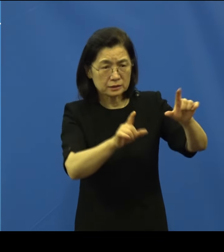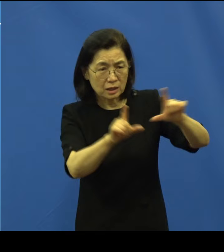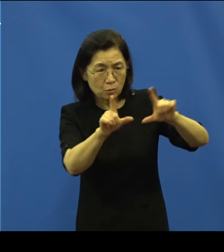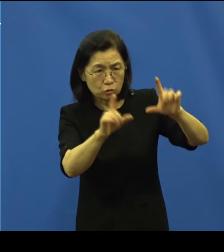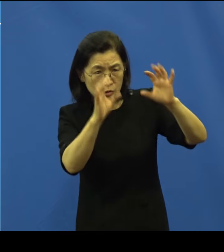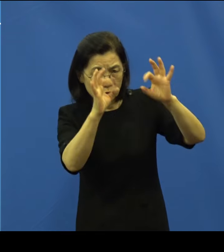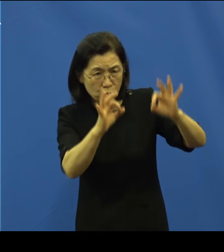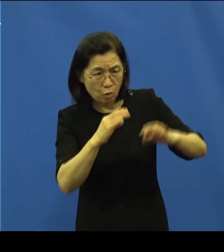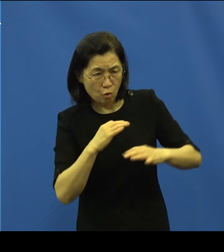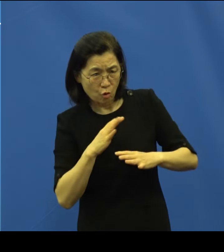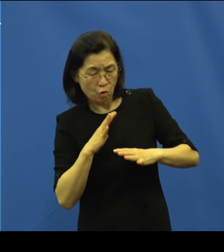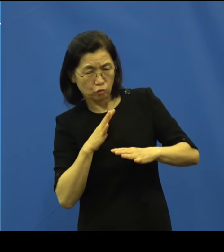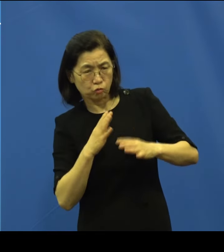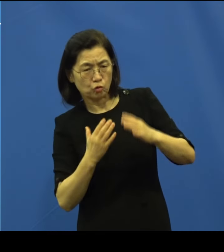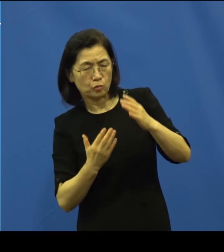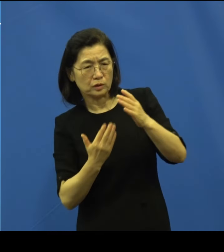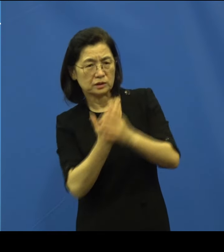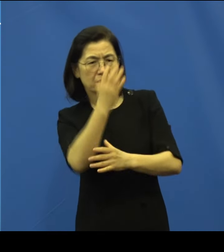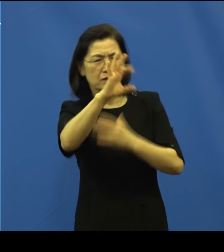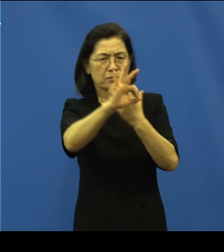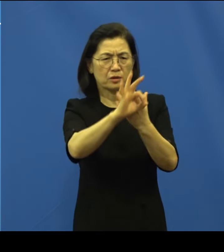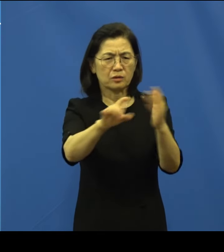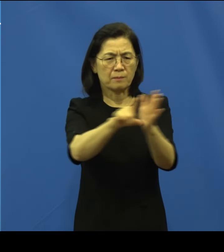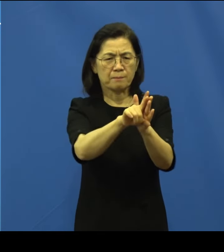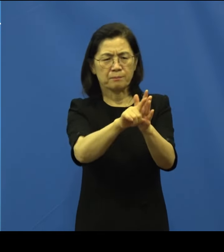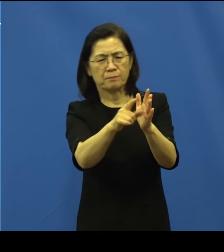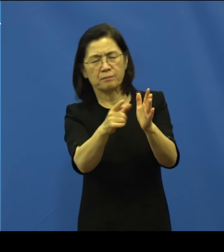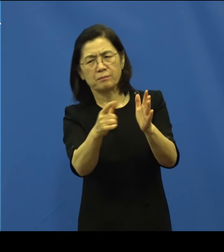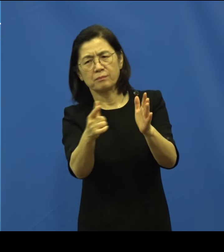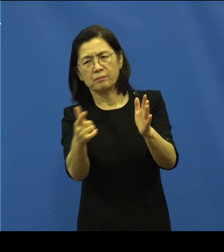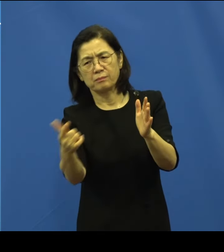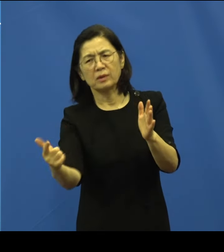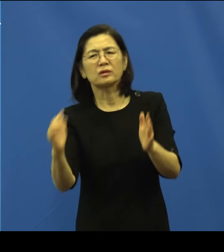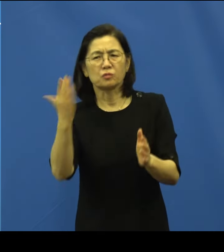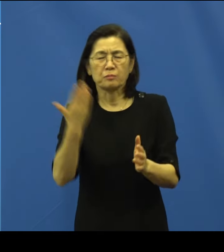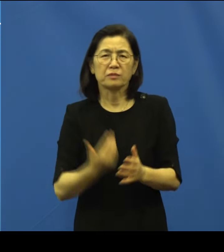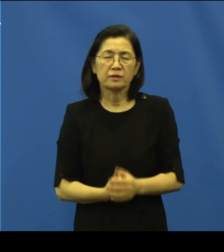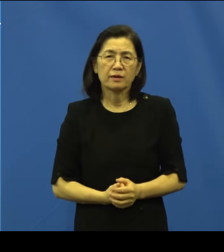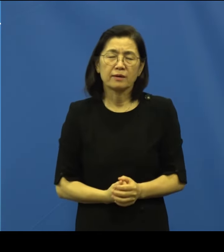무슨 말을 하죠? 우리와 함께한 자가 그들과 함께한 자보다 많으니라.